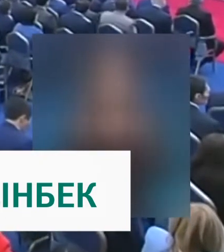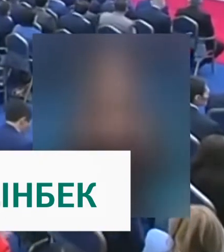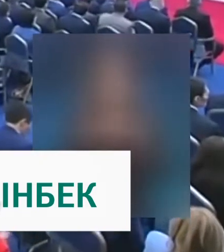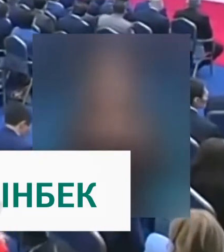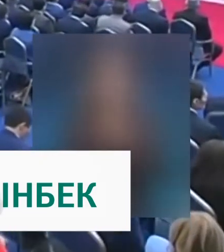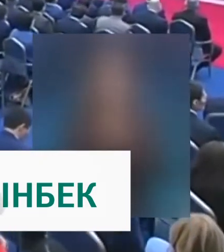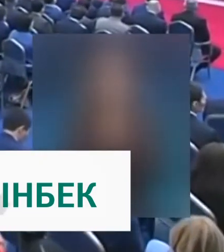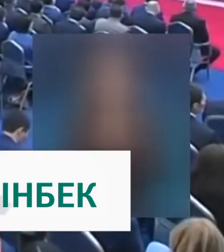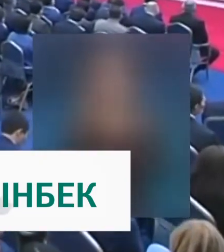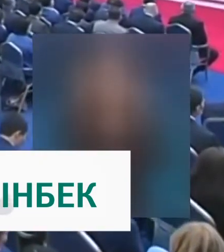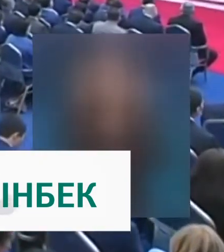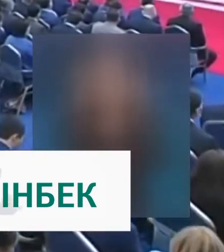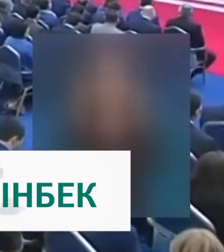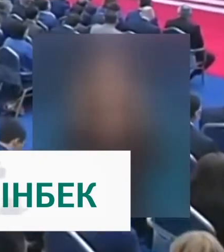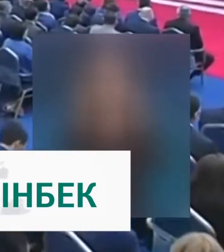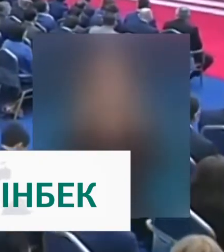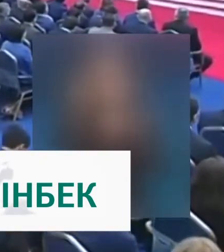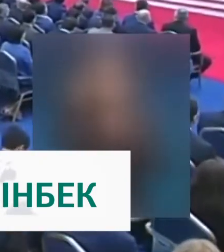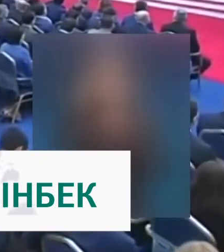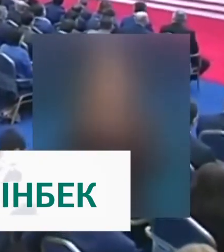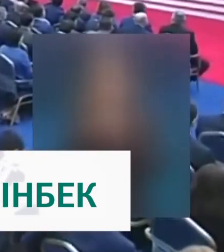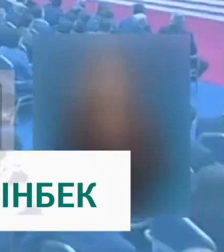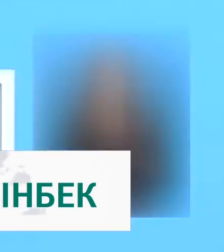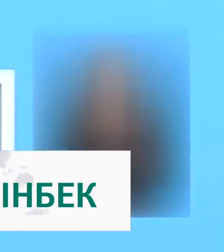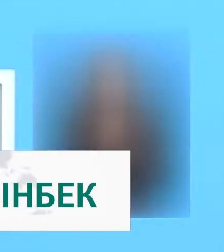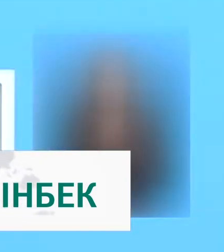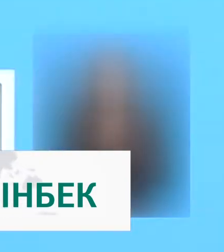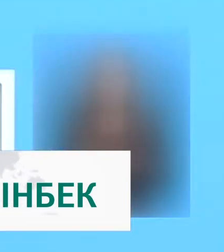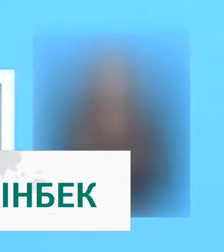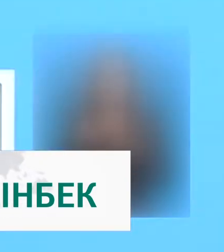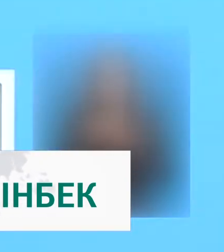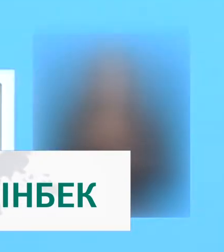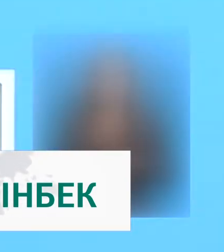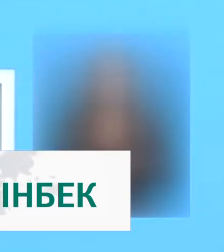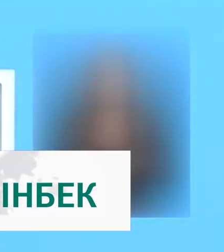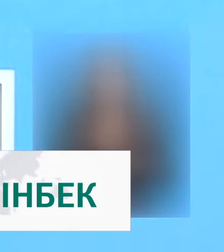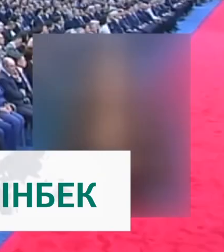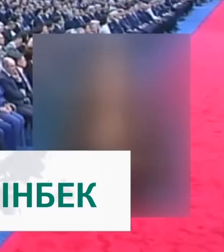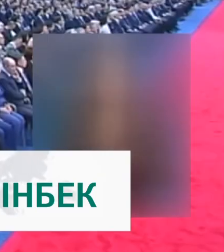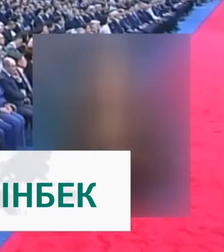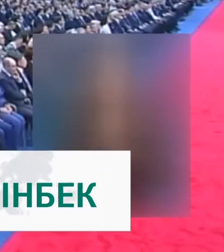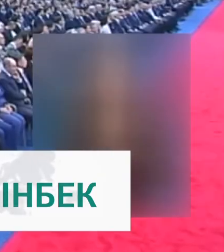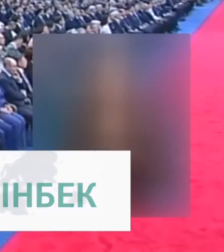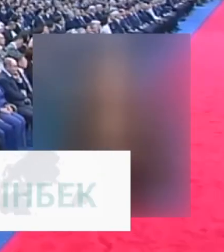құрметті арттыра түсуді тапсырды. Абзал Азаматұлы, Павел Соловьев, Алмас Садуақасов, Көкше ақпарат.